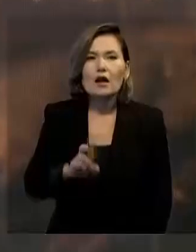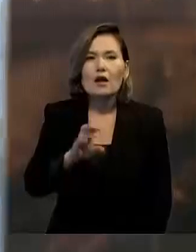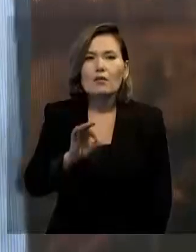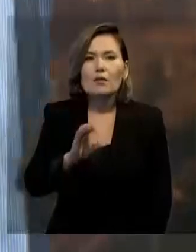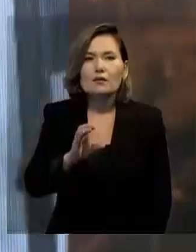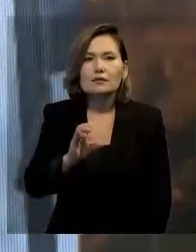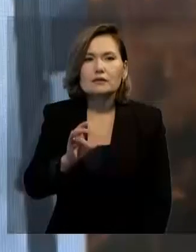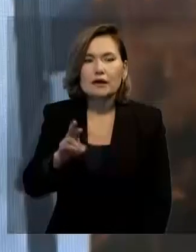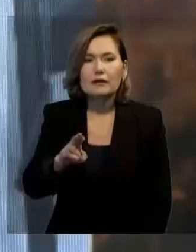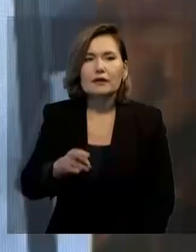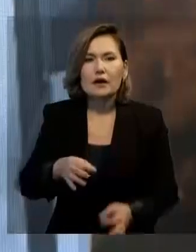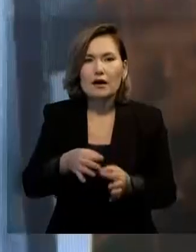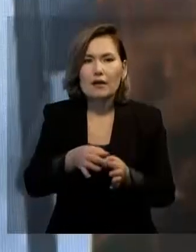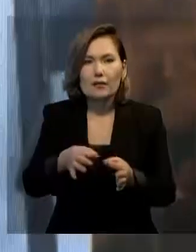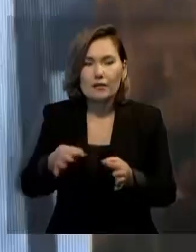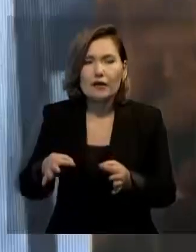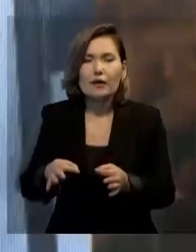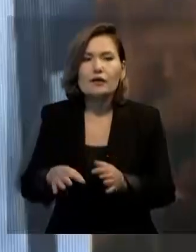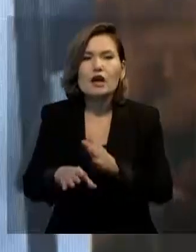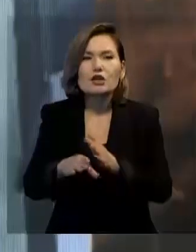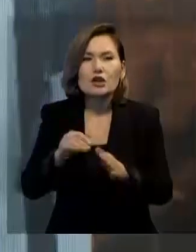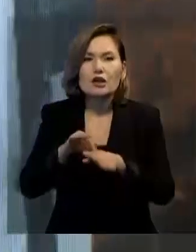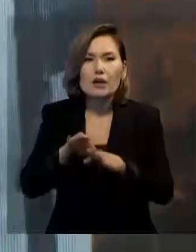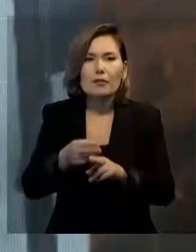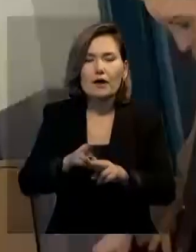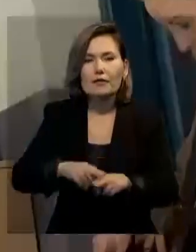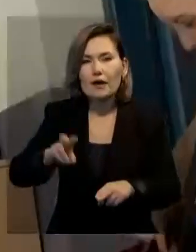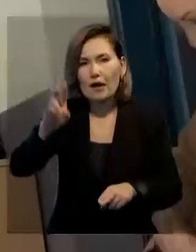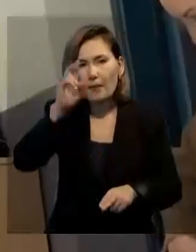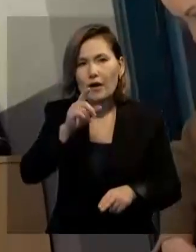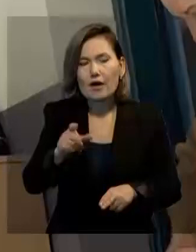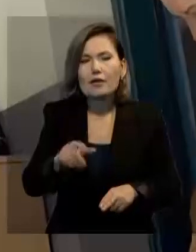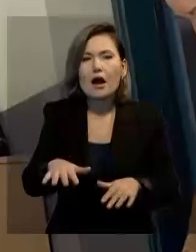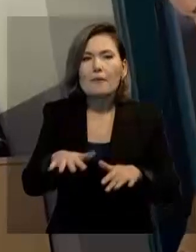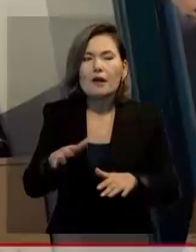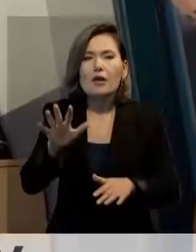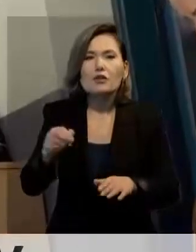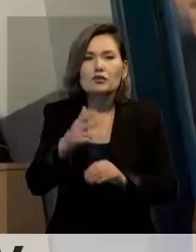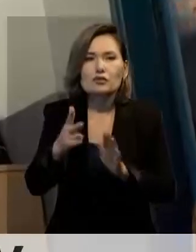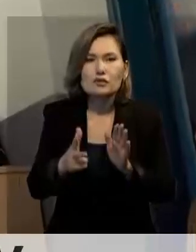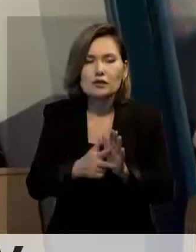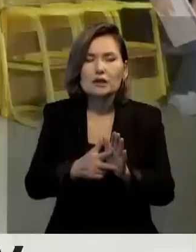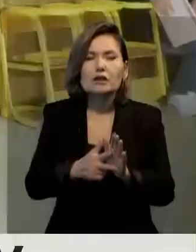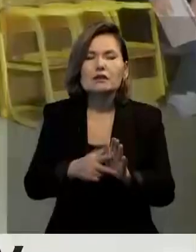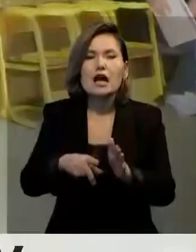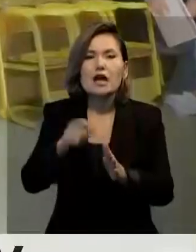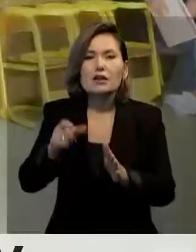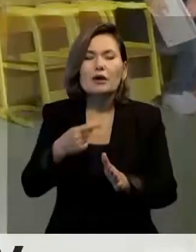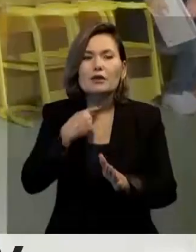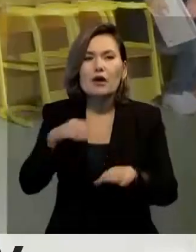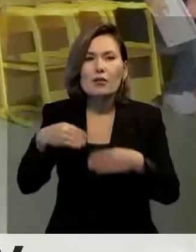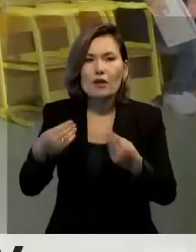Босния және Герцеговинада да жалпы ұлттық сайлау өтті. Ел азаматтары парламенттің 518 депутатына дауыс берді, бірақ оның